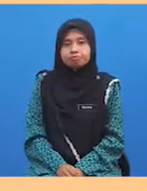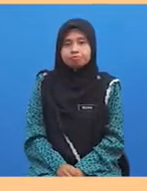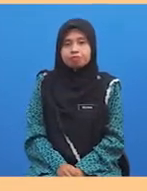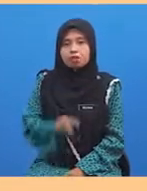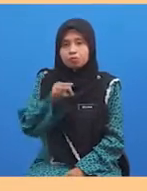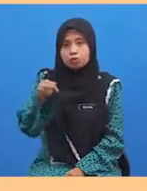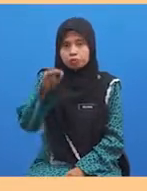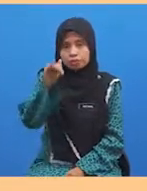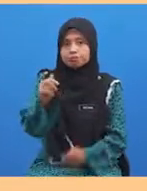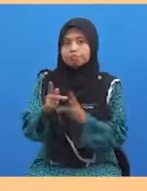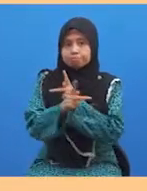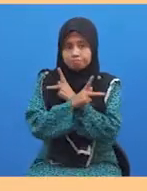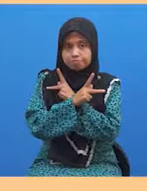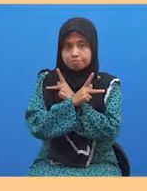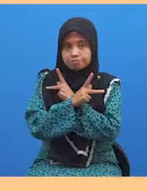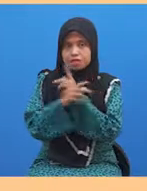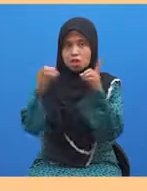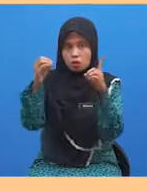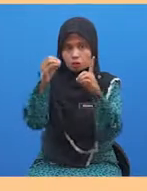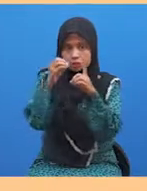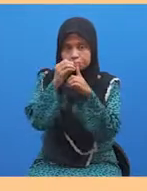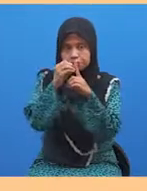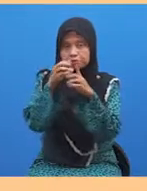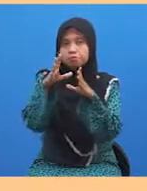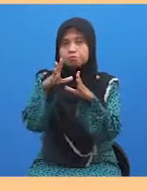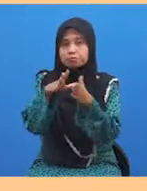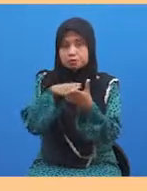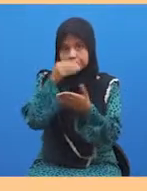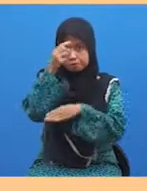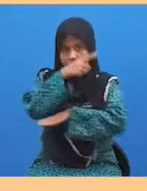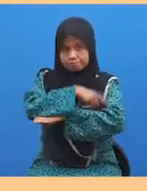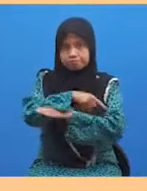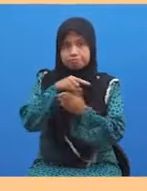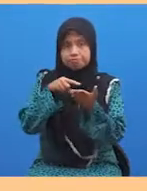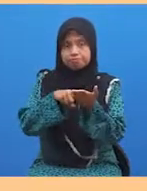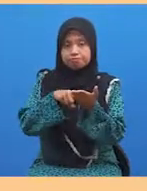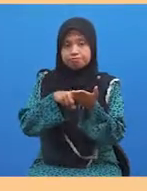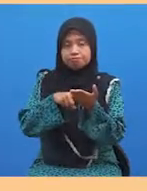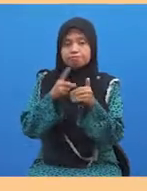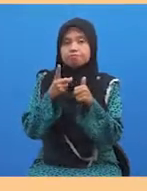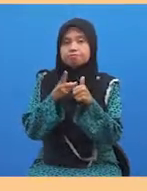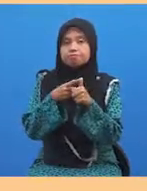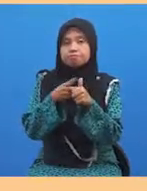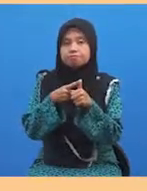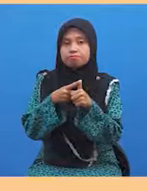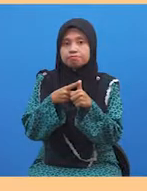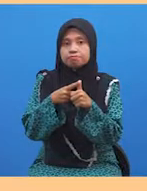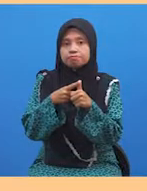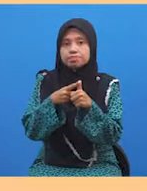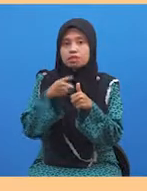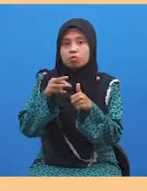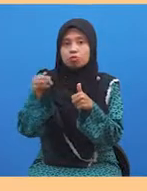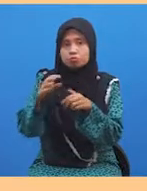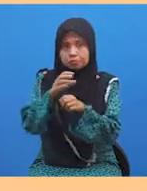Murid-murid yang dikasihi, objektif pelajaran kita hari ini ialah pertama,